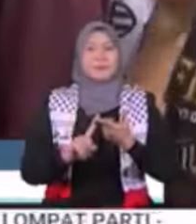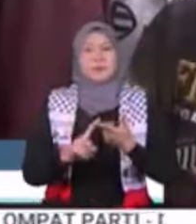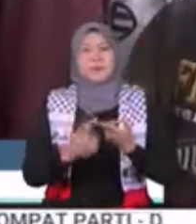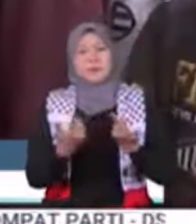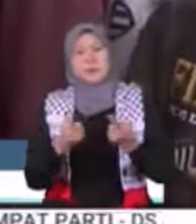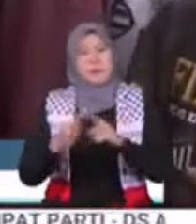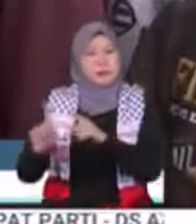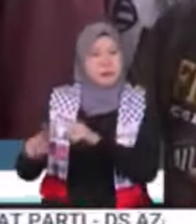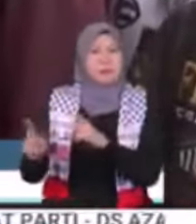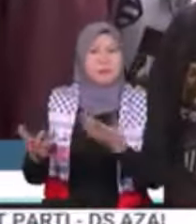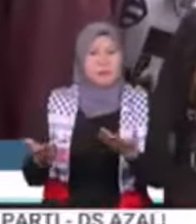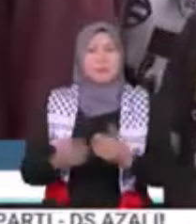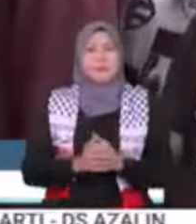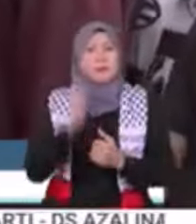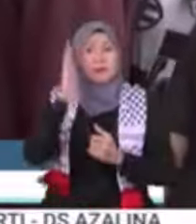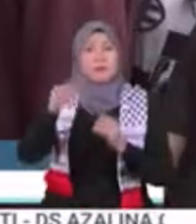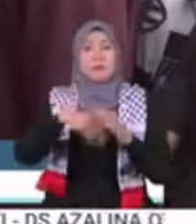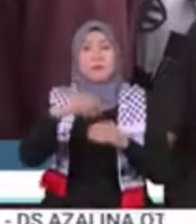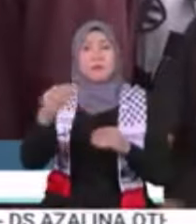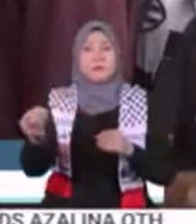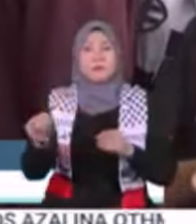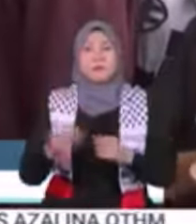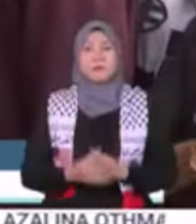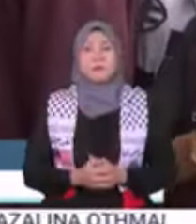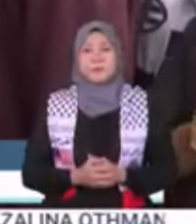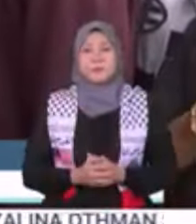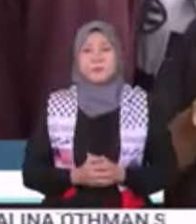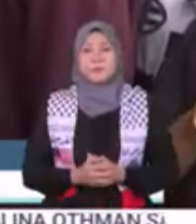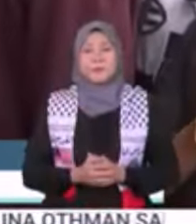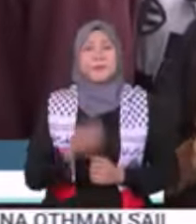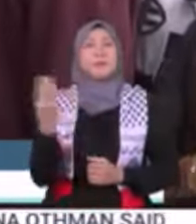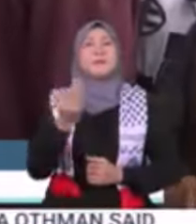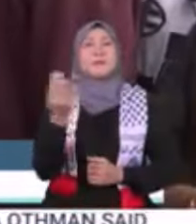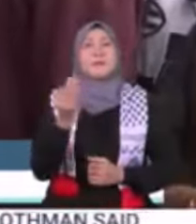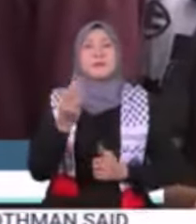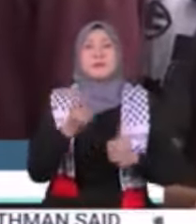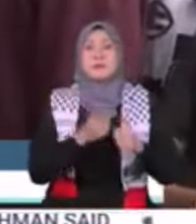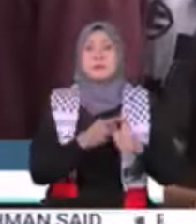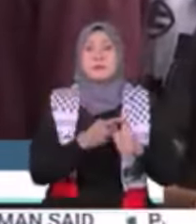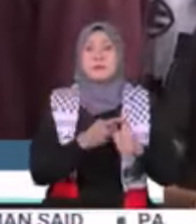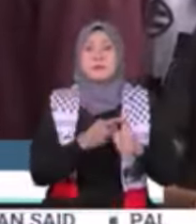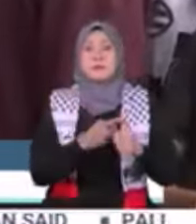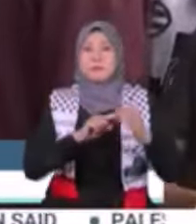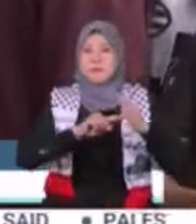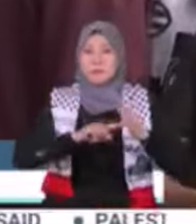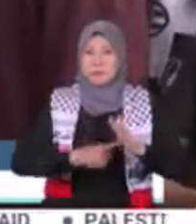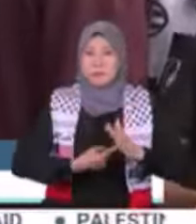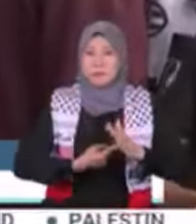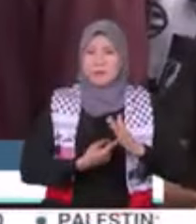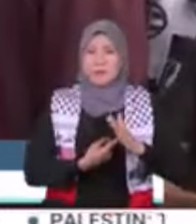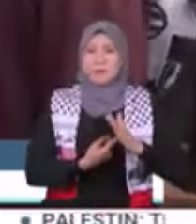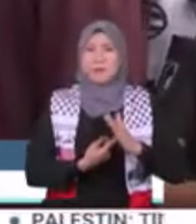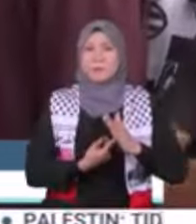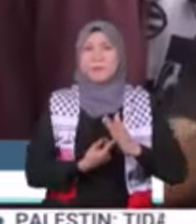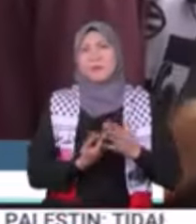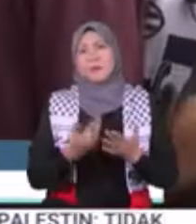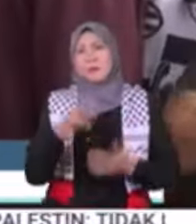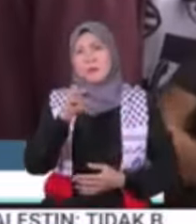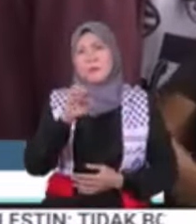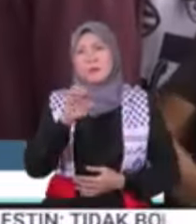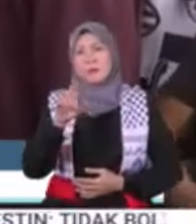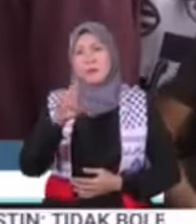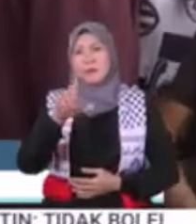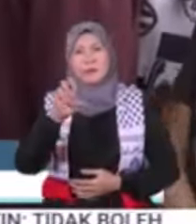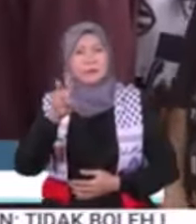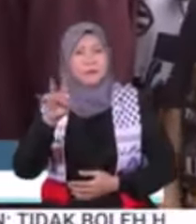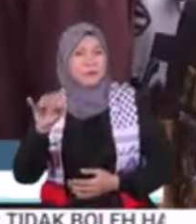So saya rasa Esteban Seluari akan turunkan yang biasa kita punya first 11, starting daripada Shihan, of course kita ada Matt Davis, Jordi,